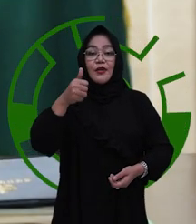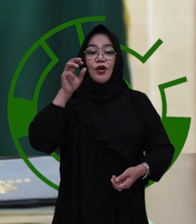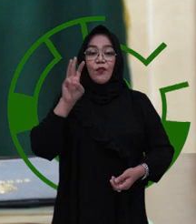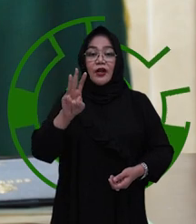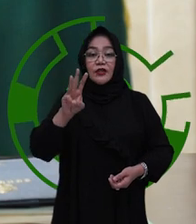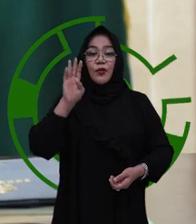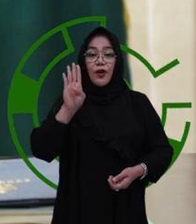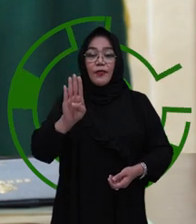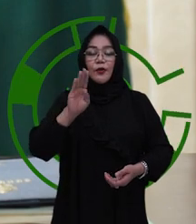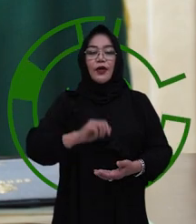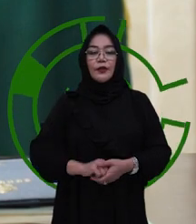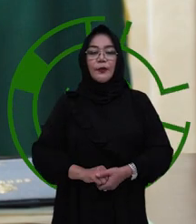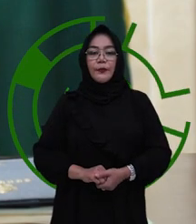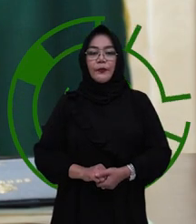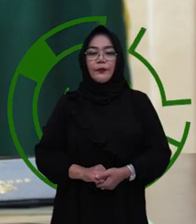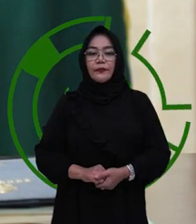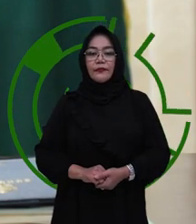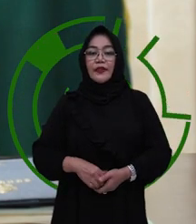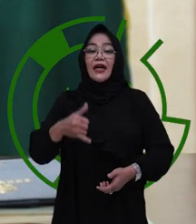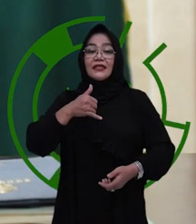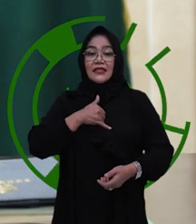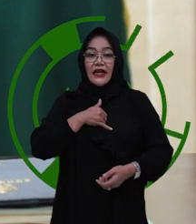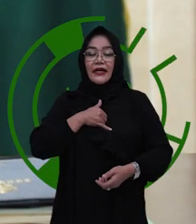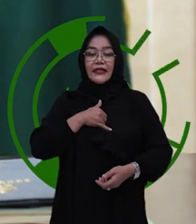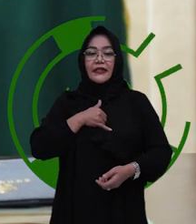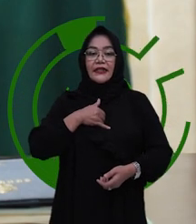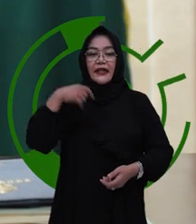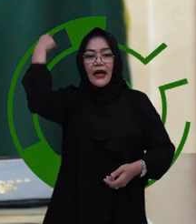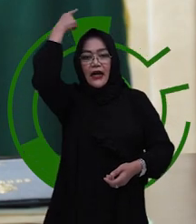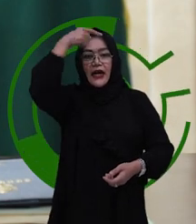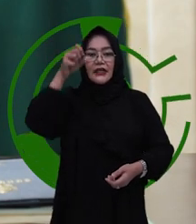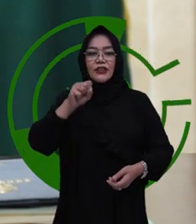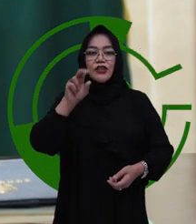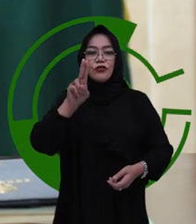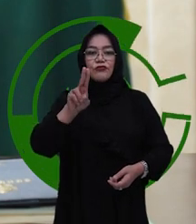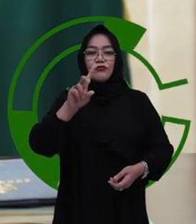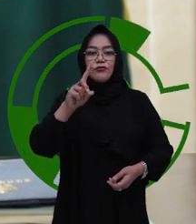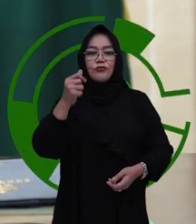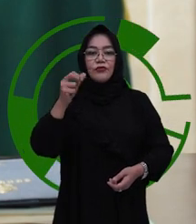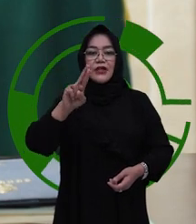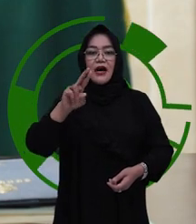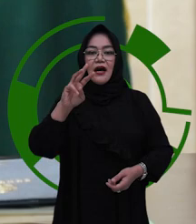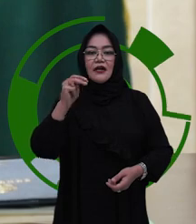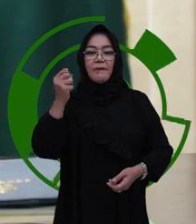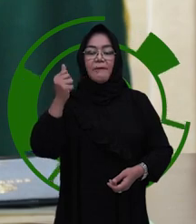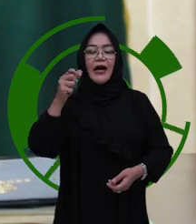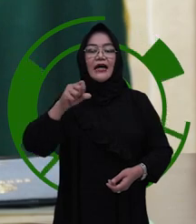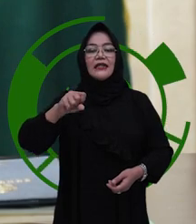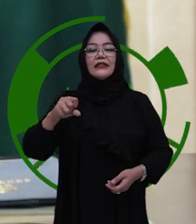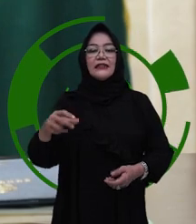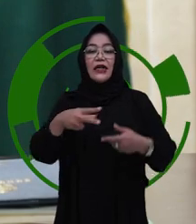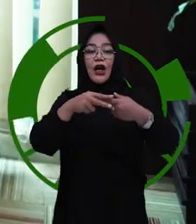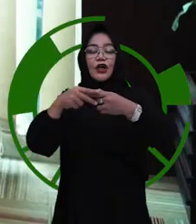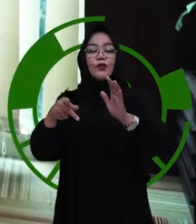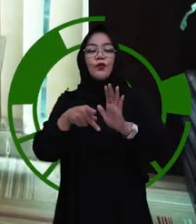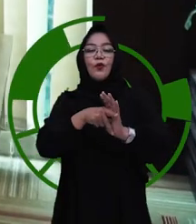warahmatullahi wabarakatuh. Saya Haji Sudarmaji, Ketua Pengadilan Tinggi DKI